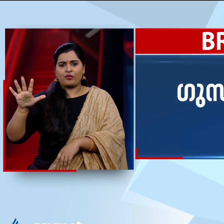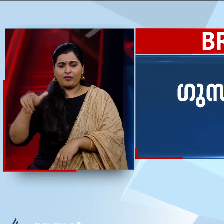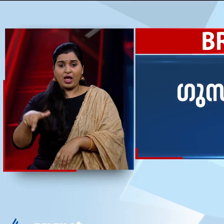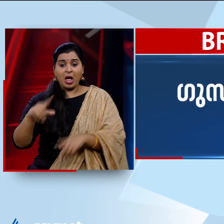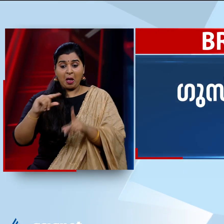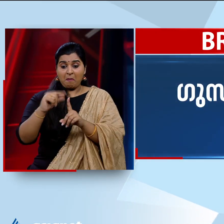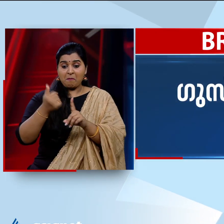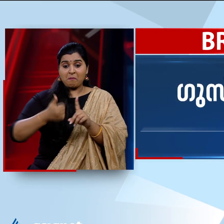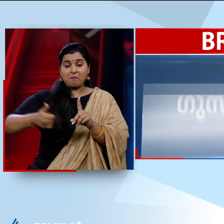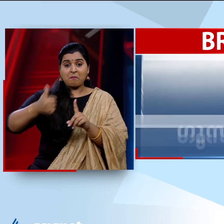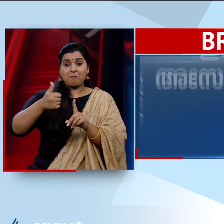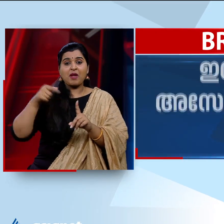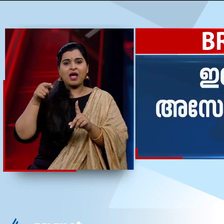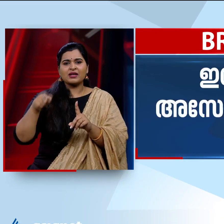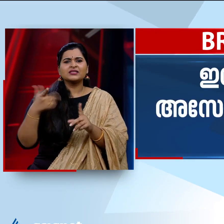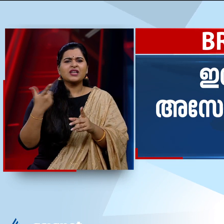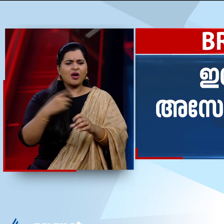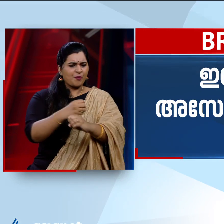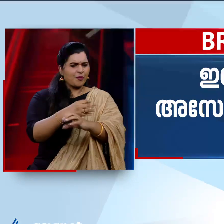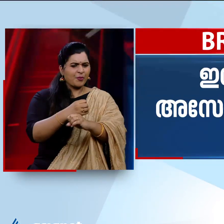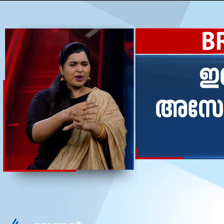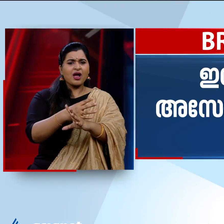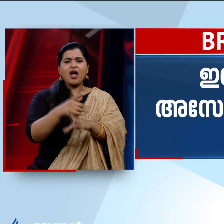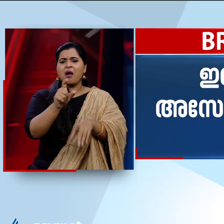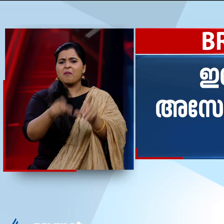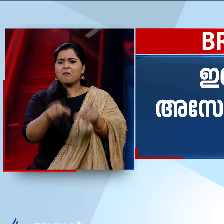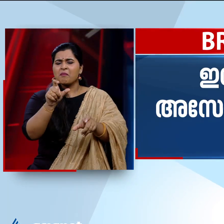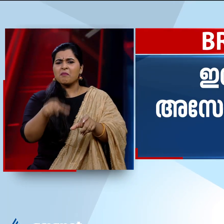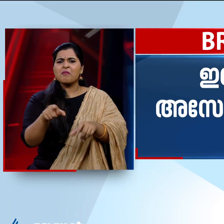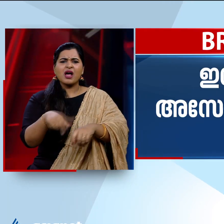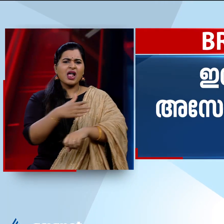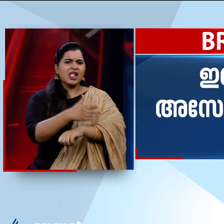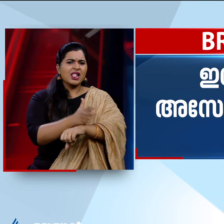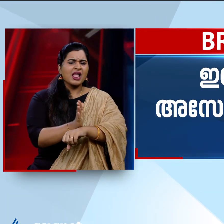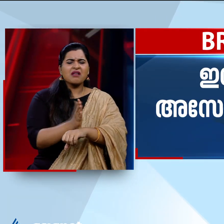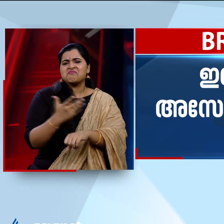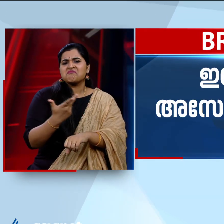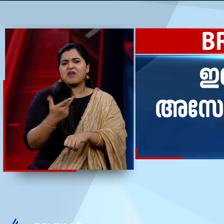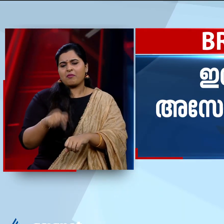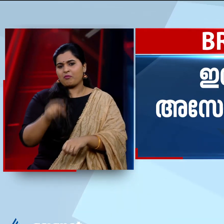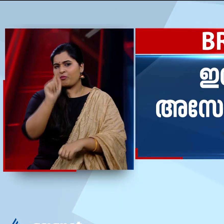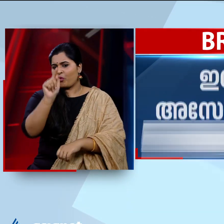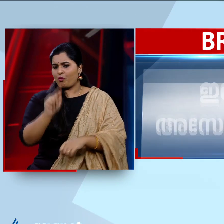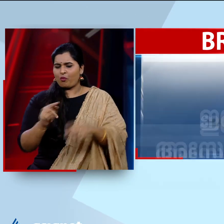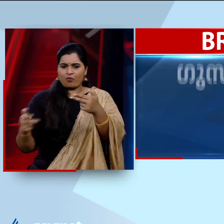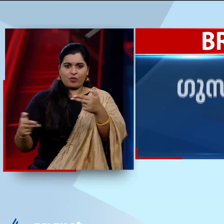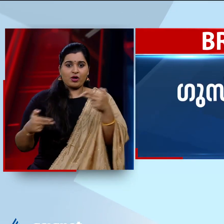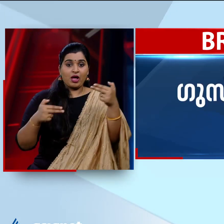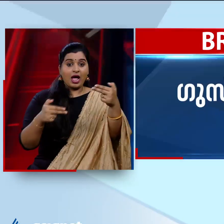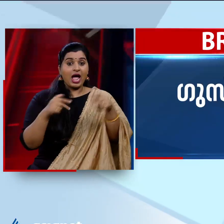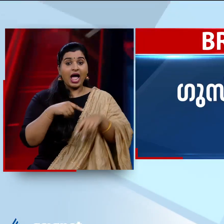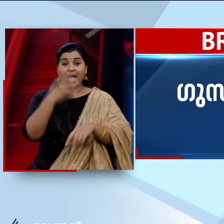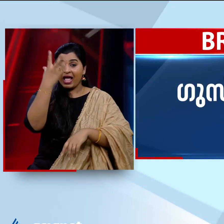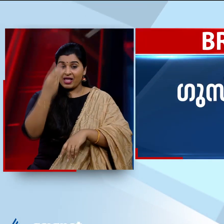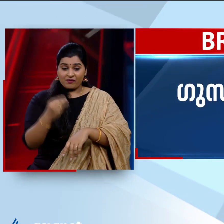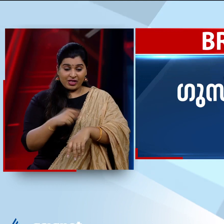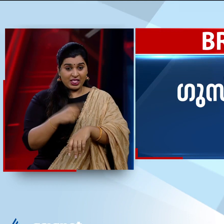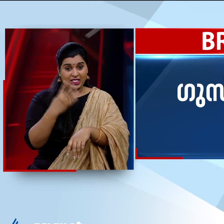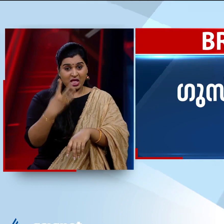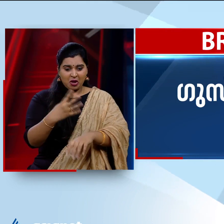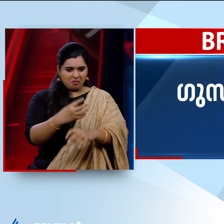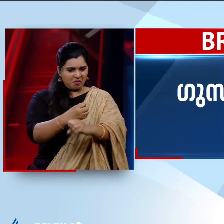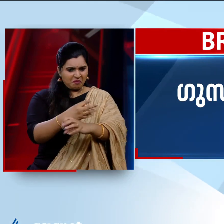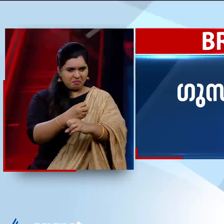സിംഗിന്റെ വാർത്താസമ്മേളനം വൈകുകയാണ്. വിവരങ്ങളുമായി സൗമ്യ എസ് കൃഷ്ണ ചേരുകയാണ്. സൗമ്യ, 4 മണിക്ക് വാർത്താസമ്മേളനം നടത്തുമെന്നായിരുന്നു നേരത്തെ അറിയിച്ചിരുന്നത്.